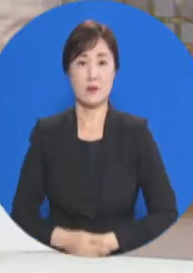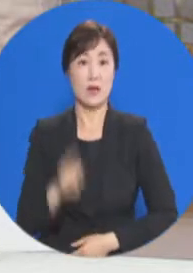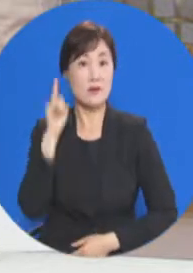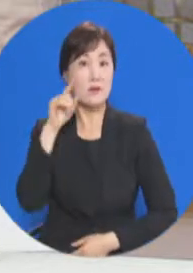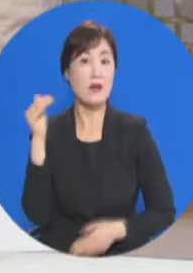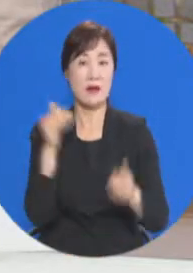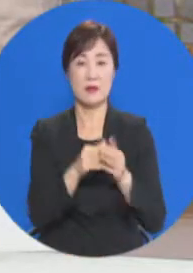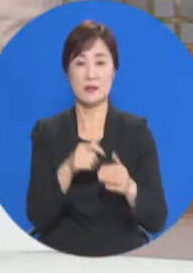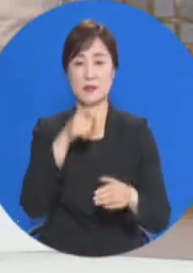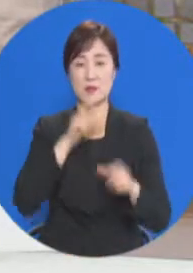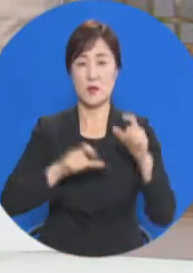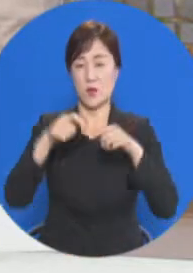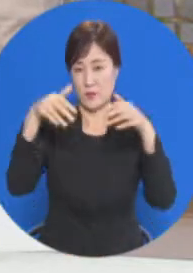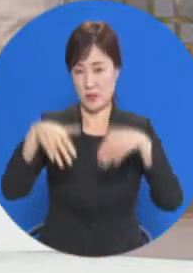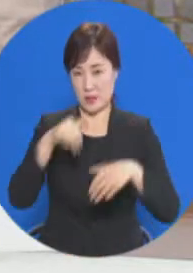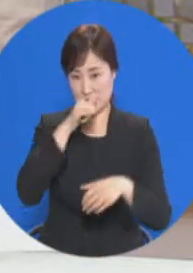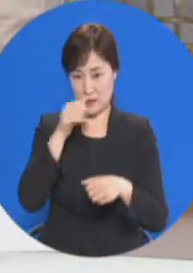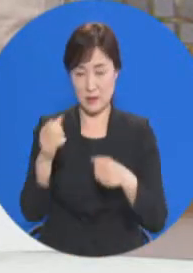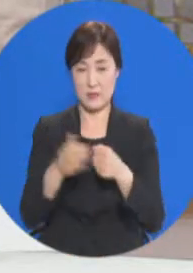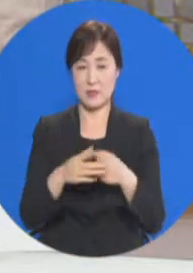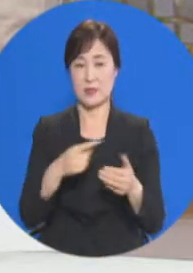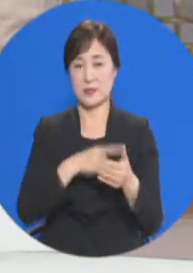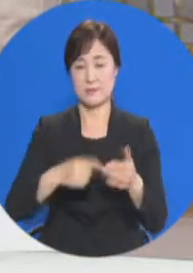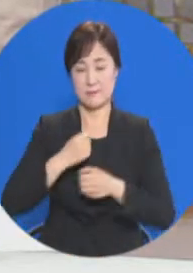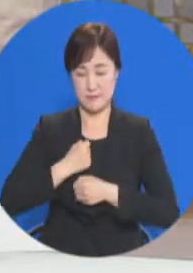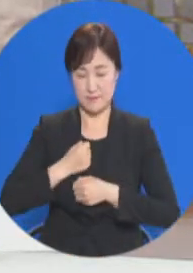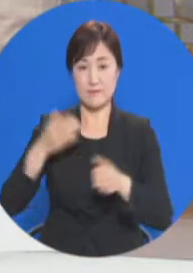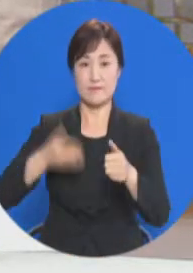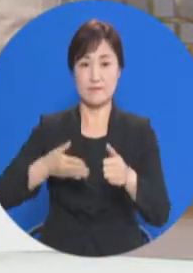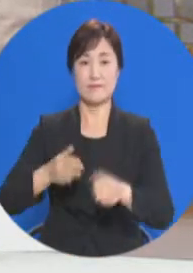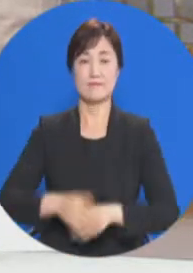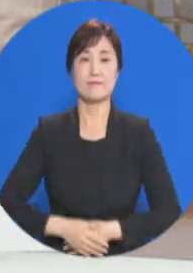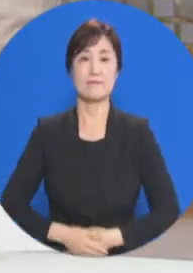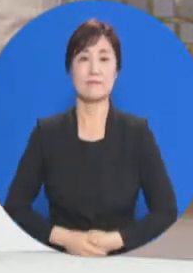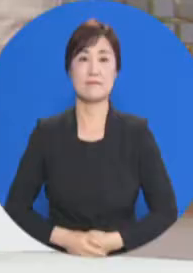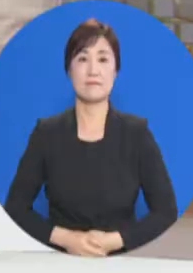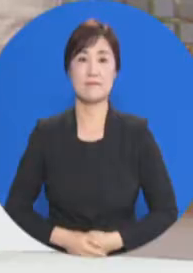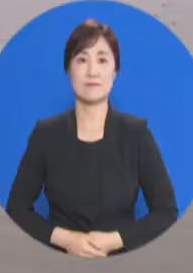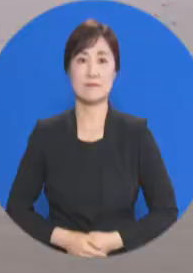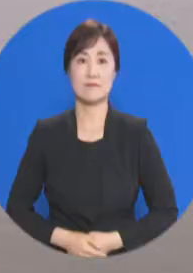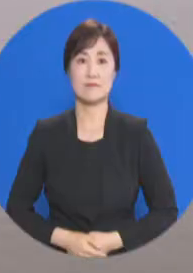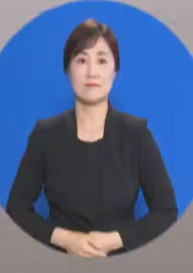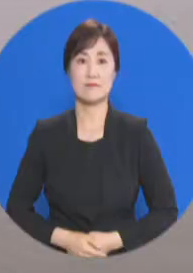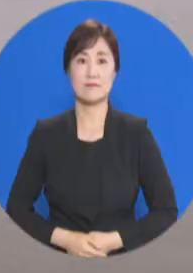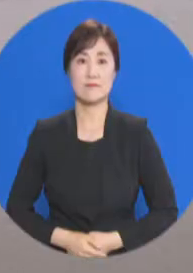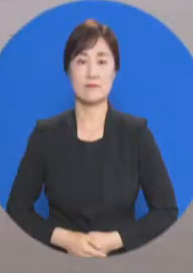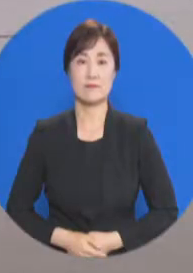더 내린다고 하니까 비 피해 대비하셔야겠습니다. 강서영 기자입니다.